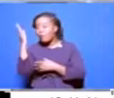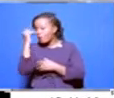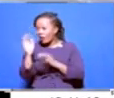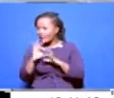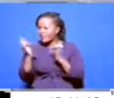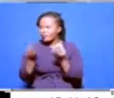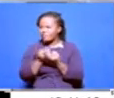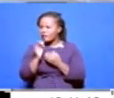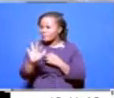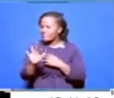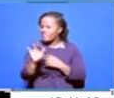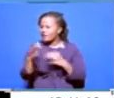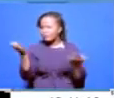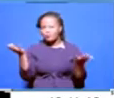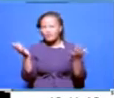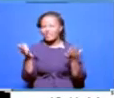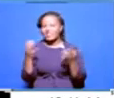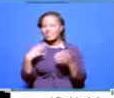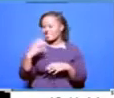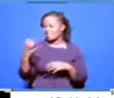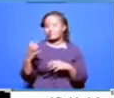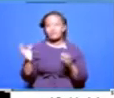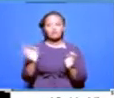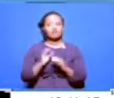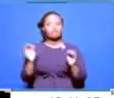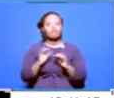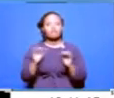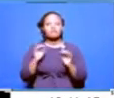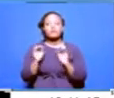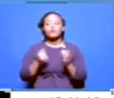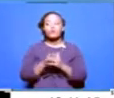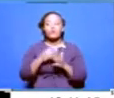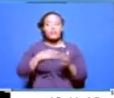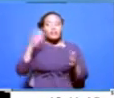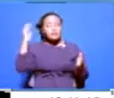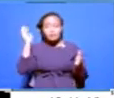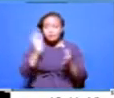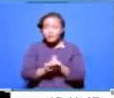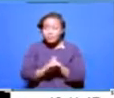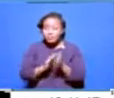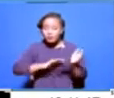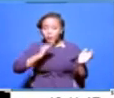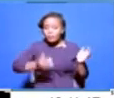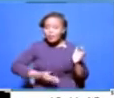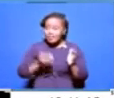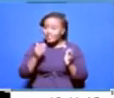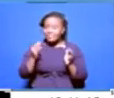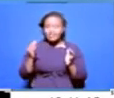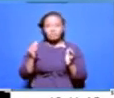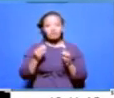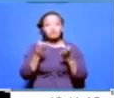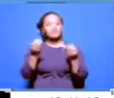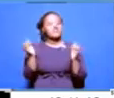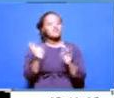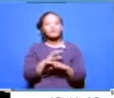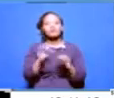ambayo inaweza kujidumu kimaisha. Hiyo safari naamini haikuwa rahisi, na mwenye kama alivyosema alikuwa atarajii kwamba atajifungua hao